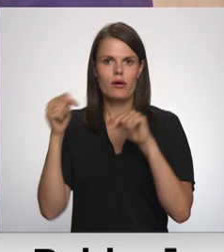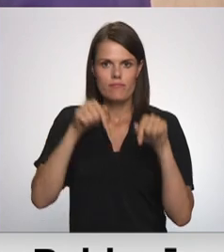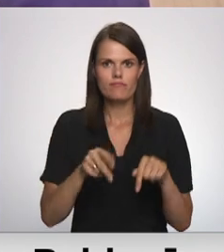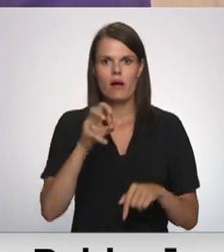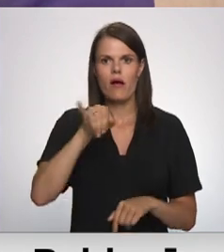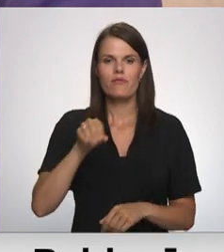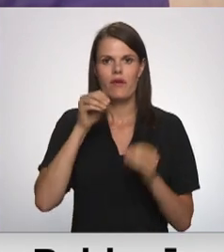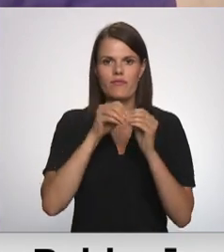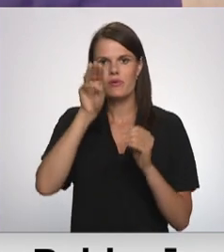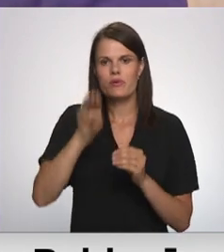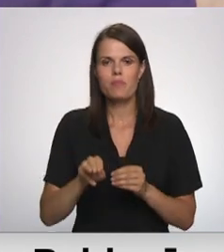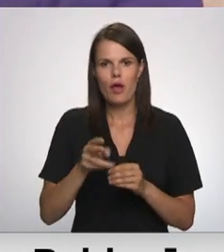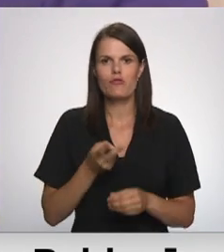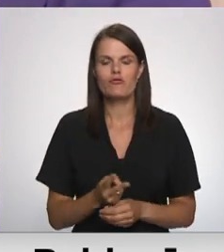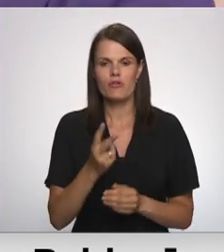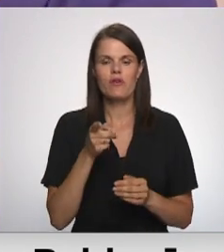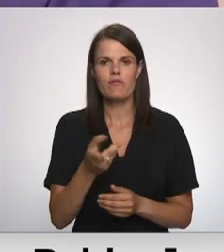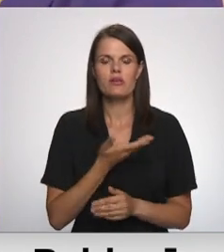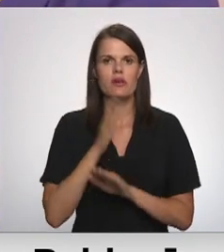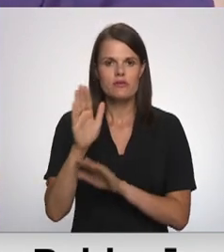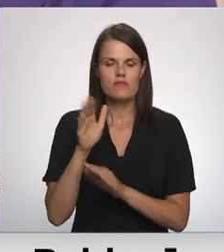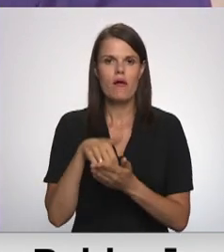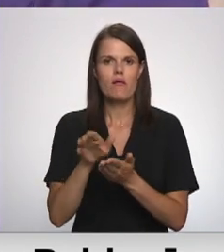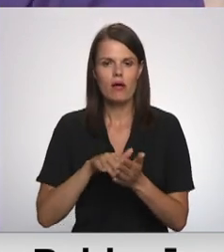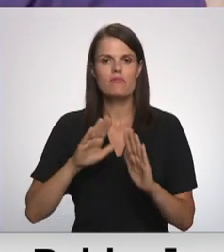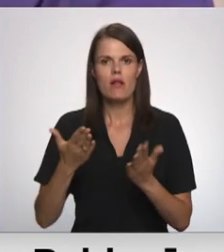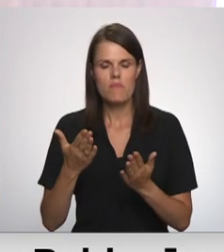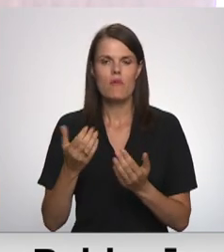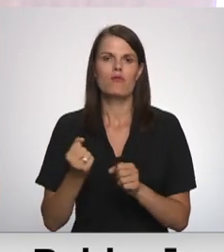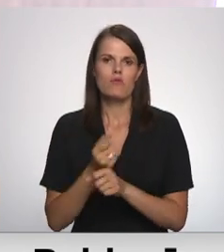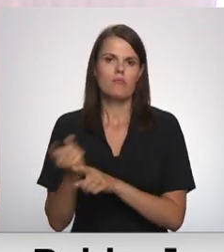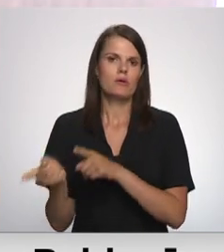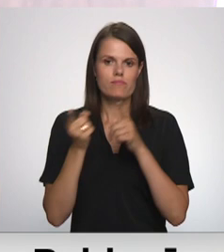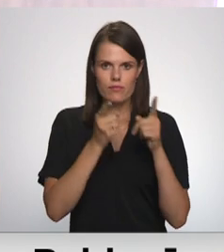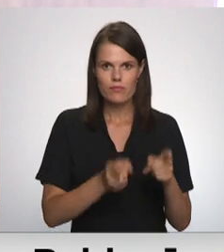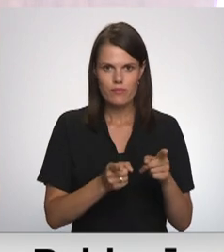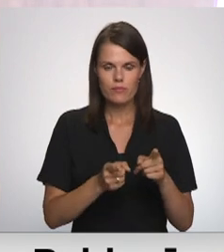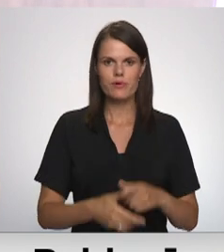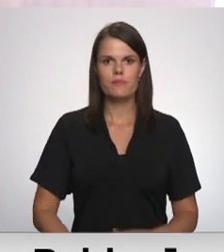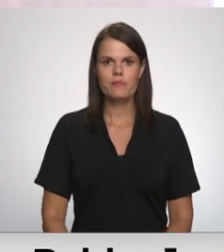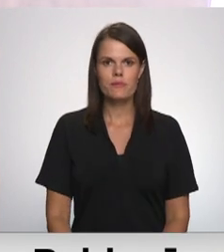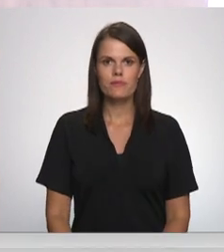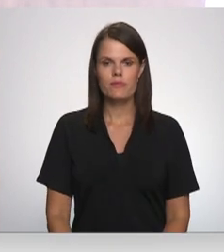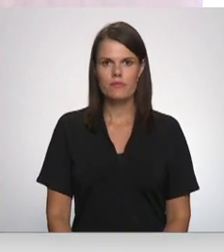dvīņiem. Vairākus mēnešus viņi dzīvojas Krāslavā, bet dzīves vietu nācies pamest.